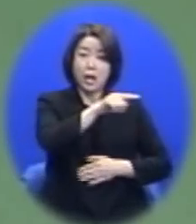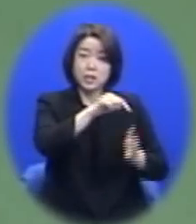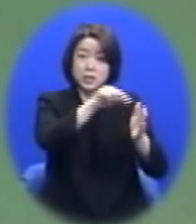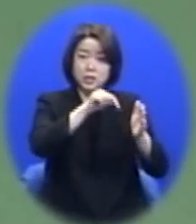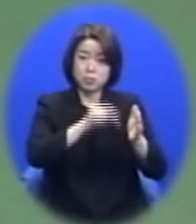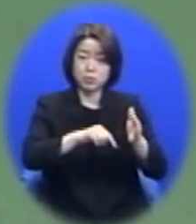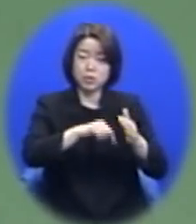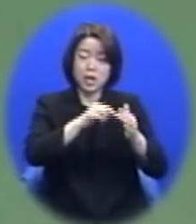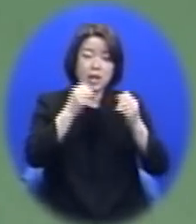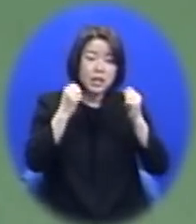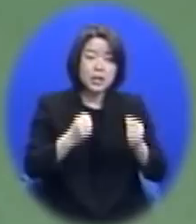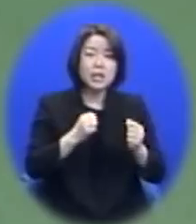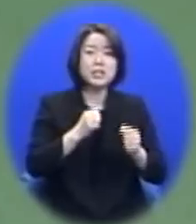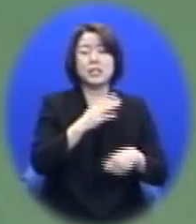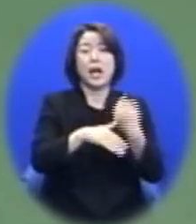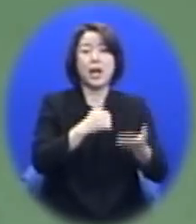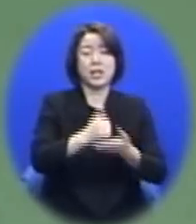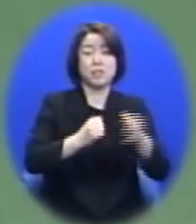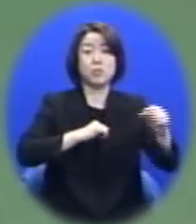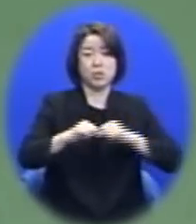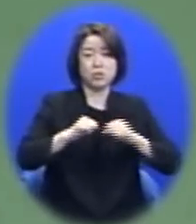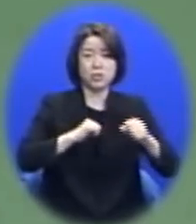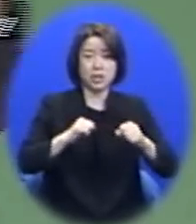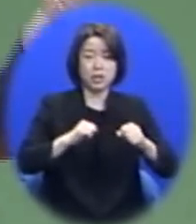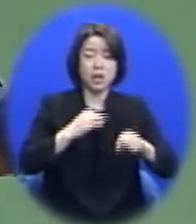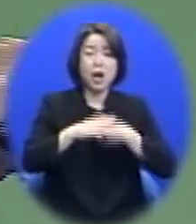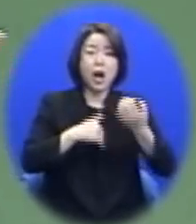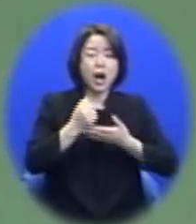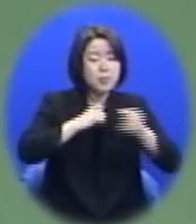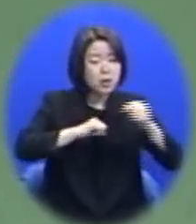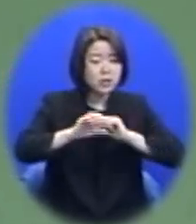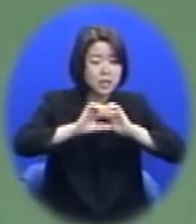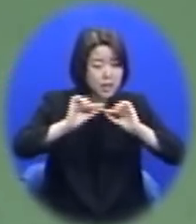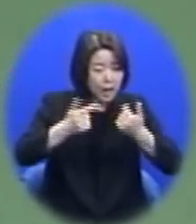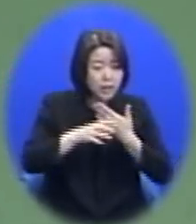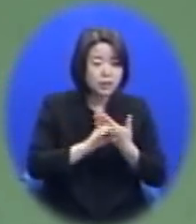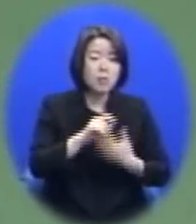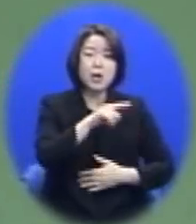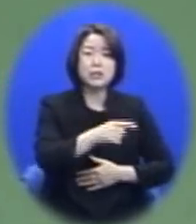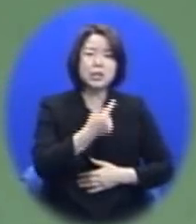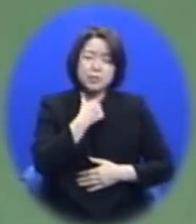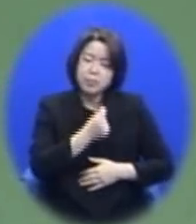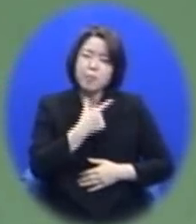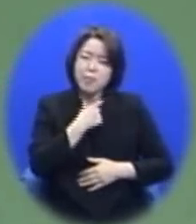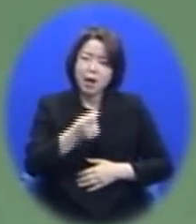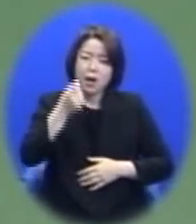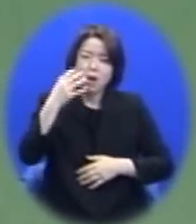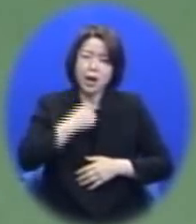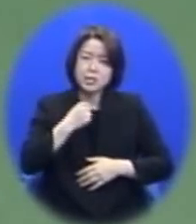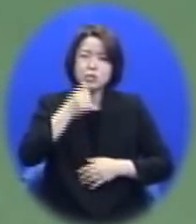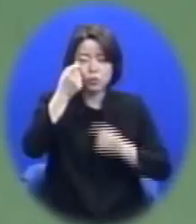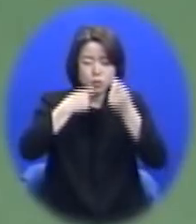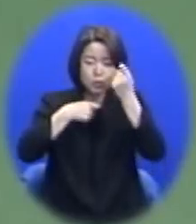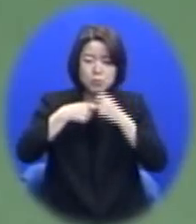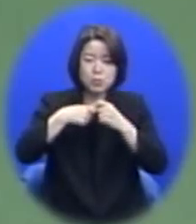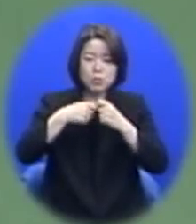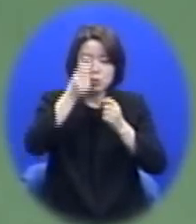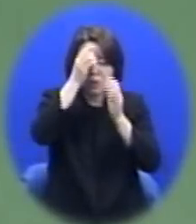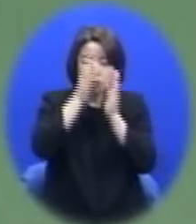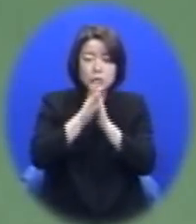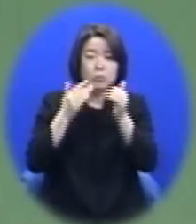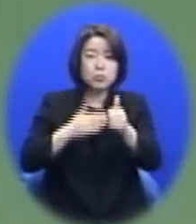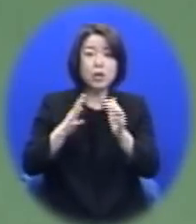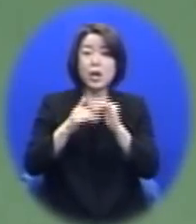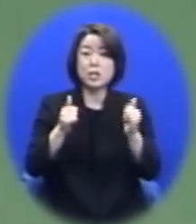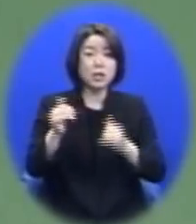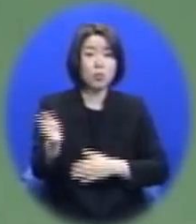역사예요. 하나님이 역사하지 않았다면 그런 갈망을 가지고 눈물로 부탁할 사람이 누가 있겠어요?